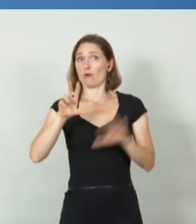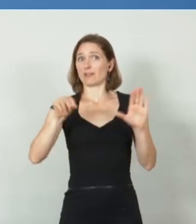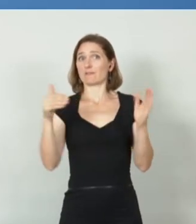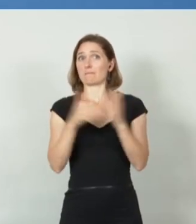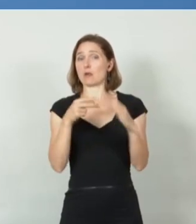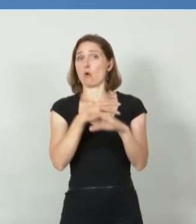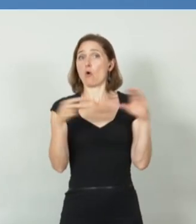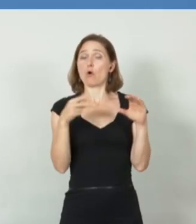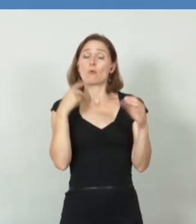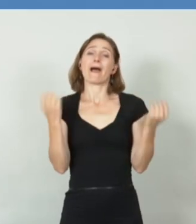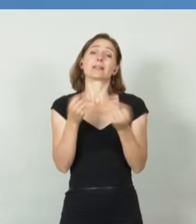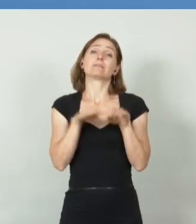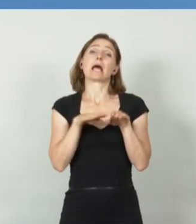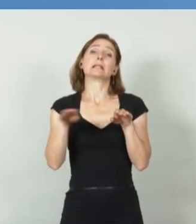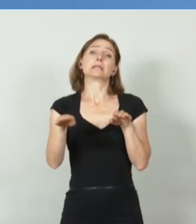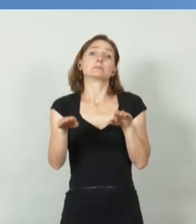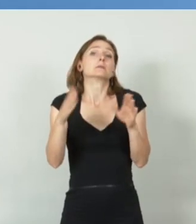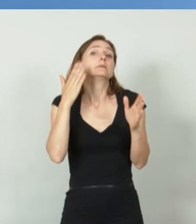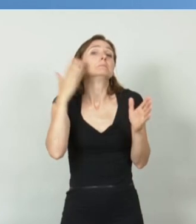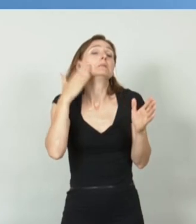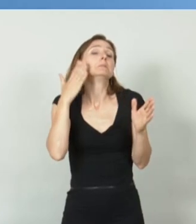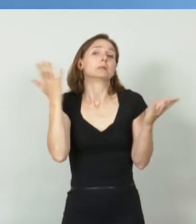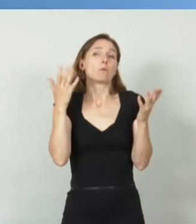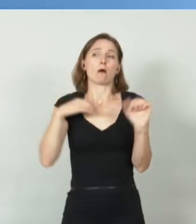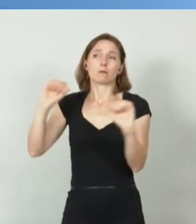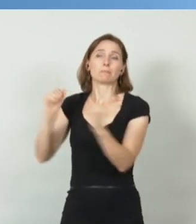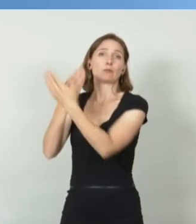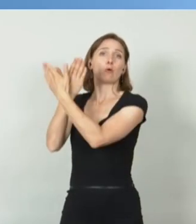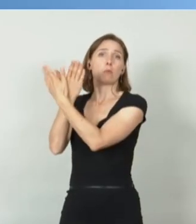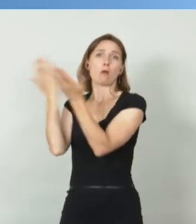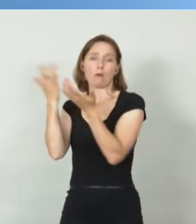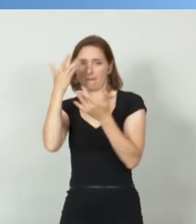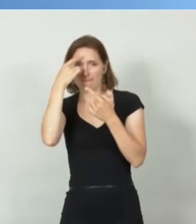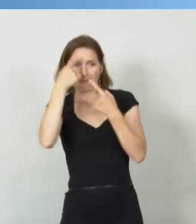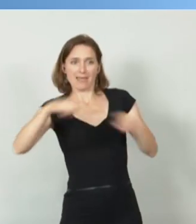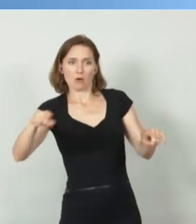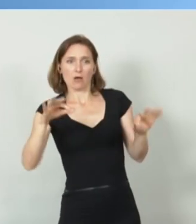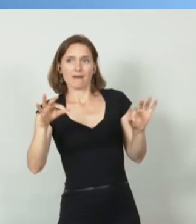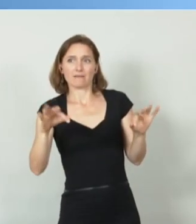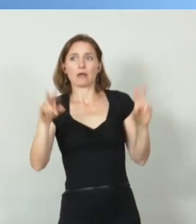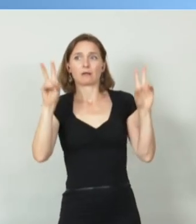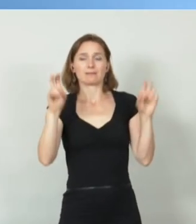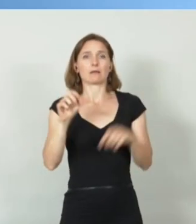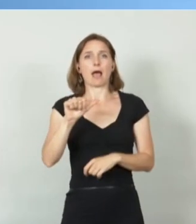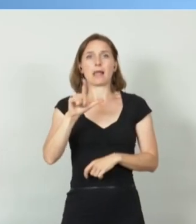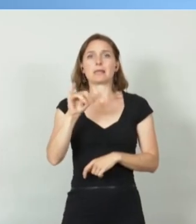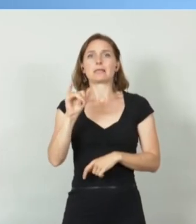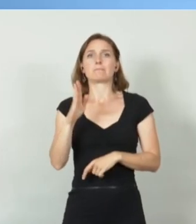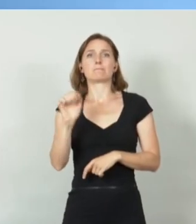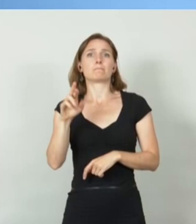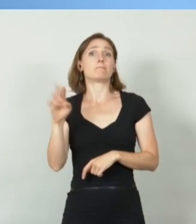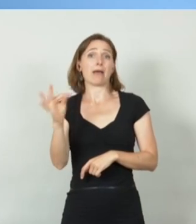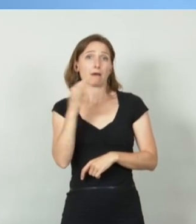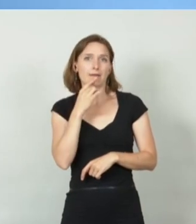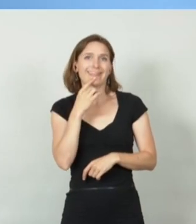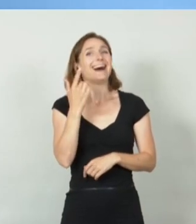je cite Grenoble Alpes métro Paul contesterait le titre Allibert on peut dire qu'on avance dans le domaine